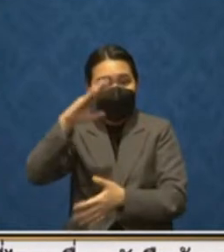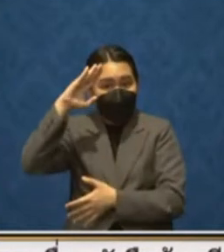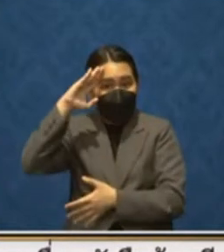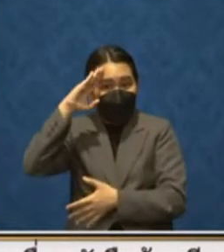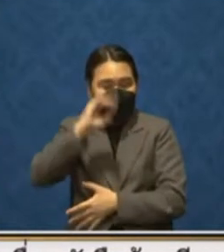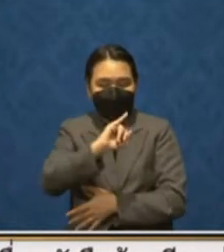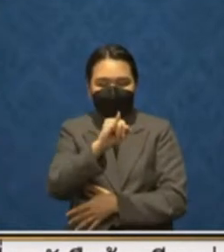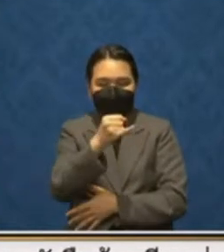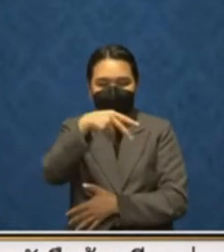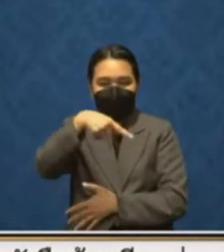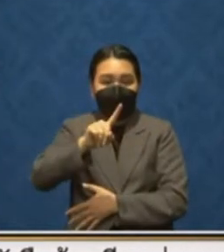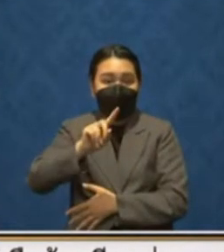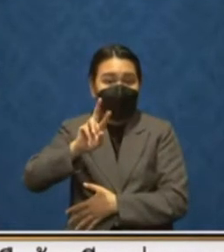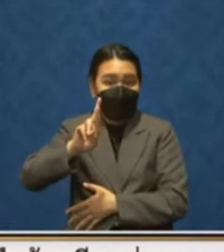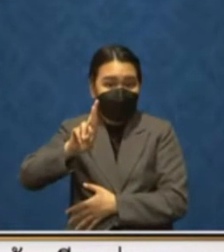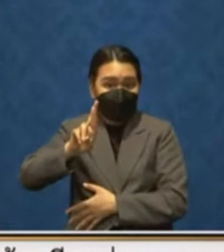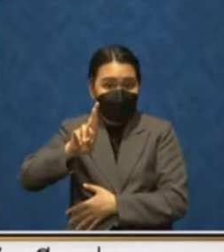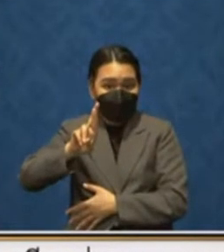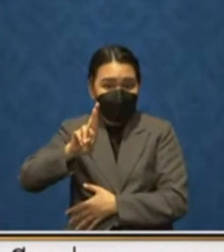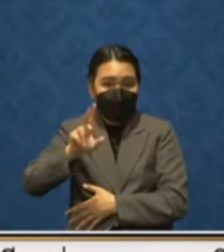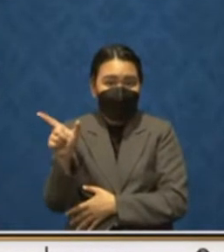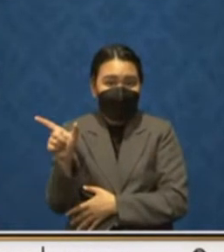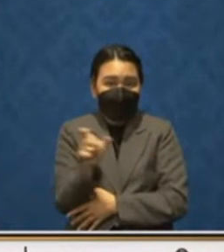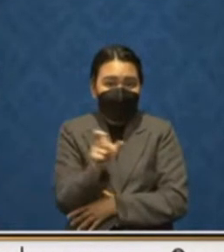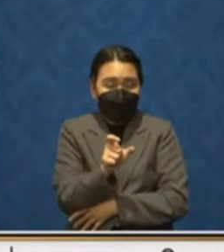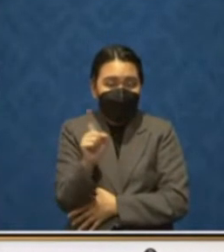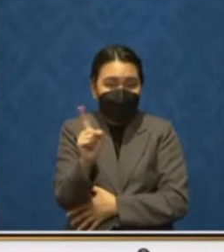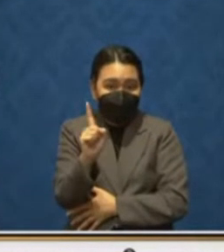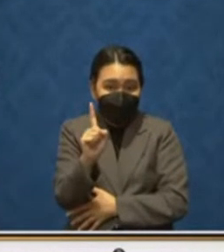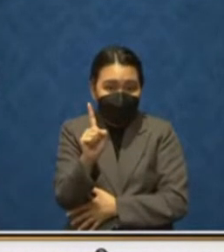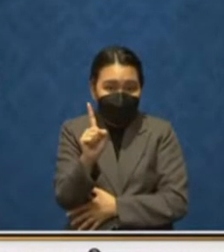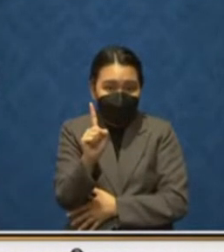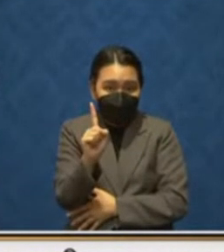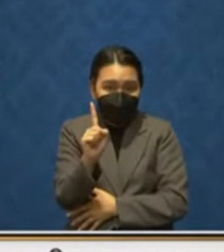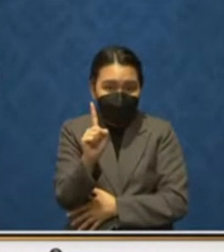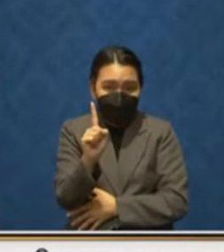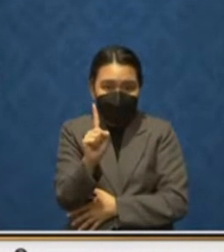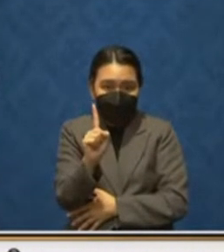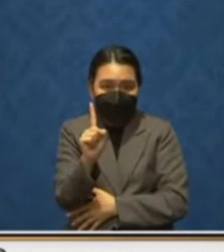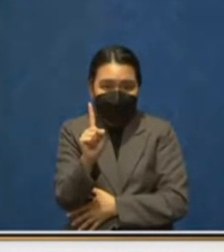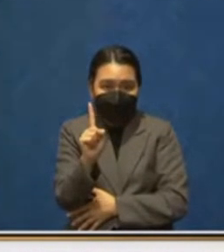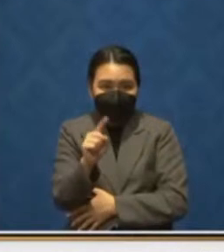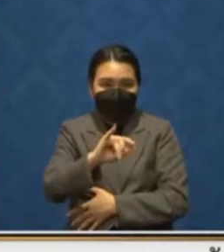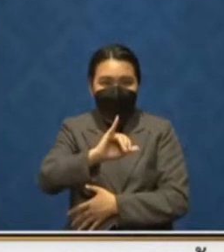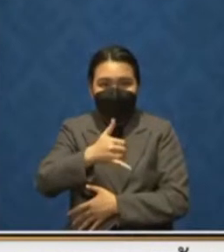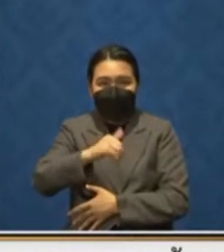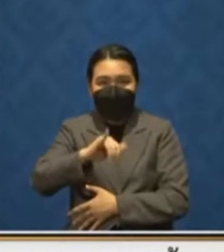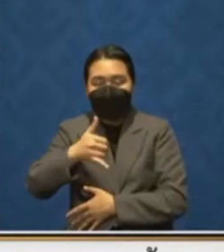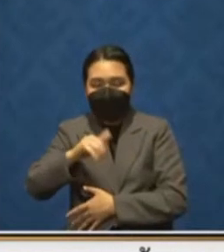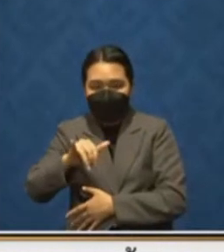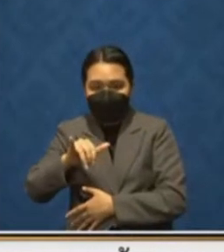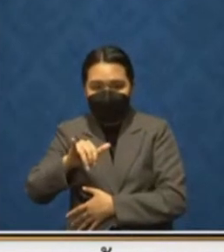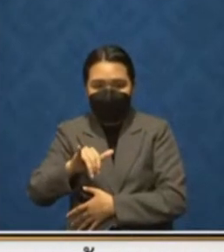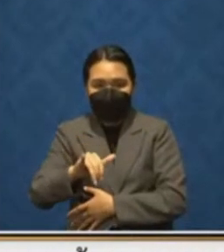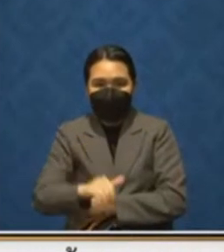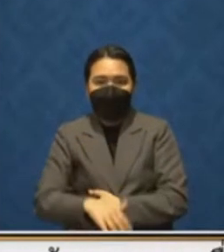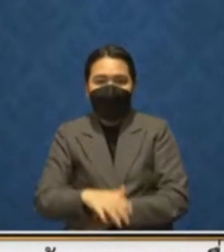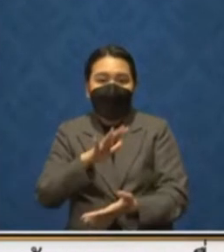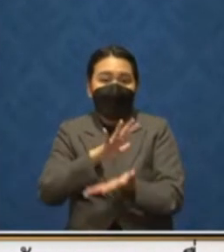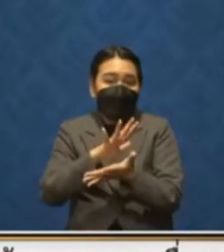จปรแยกมาย่อมาจากอะไรบางคนก็บอกร้อยพระจุลจอมเกล้า